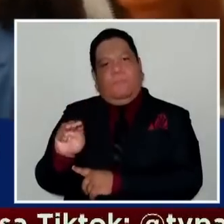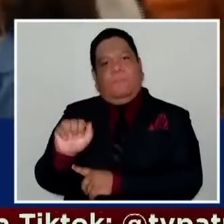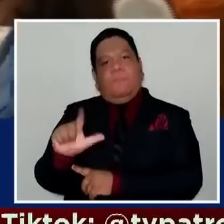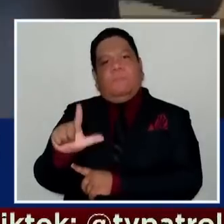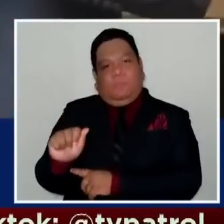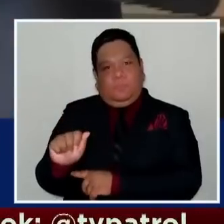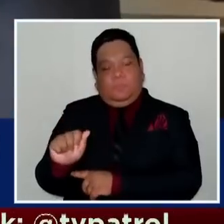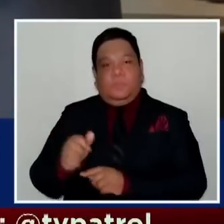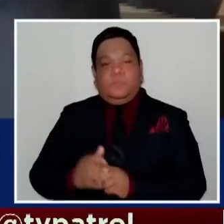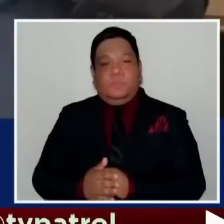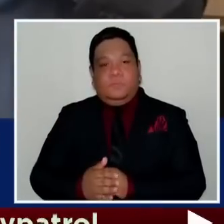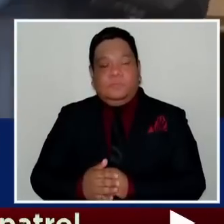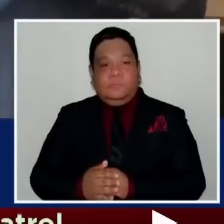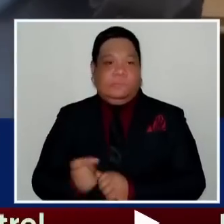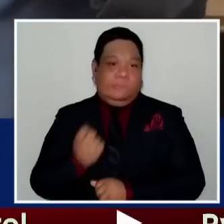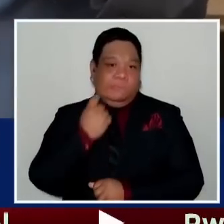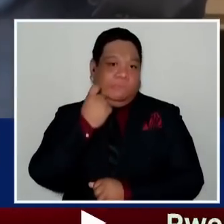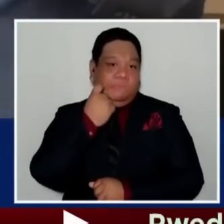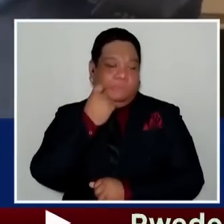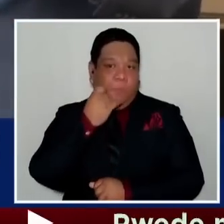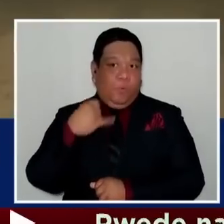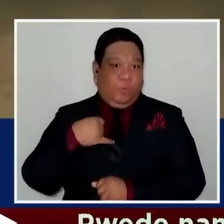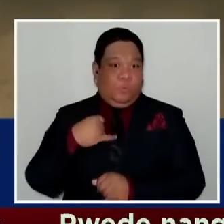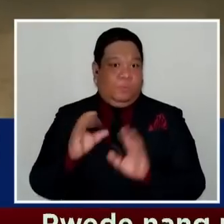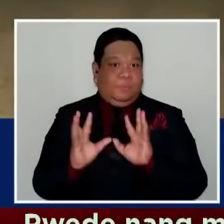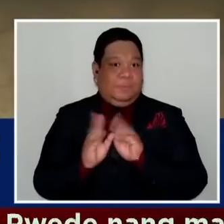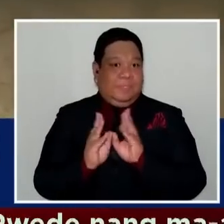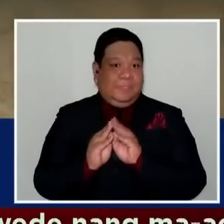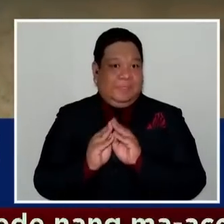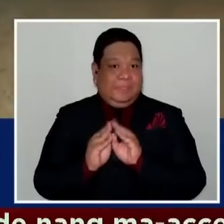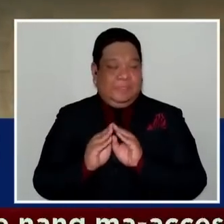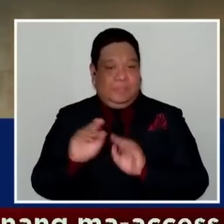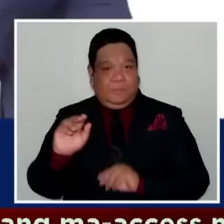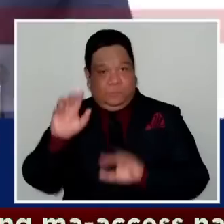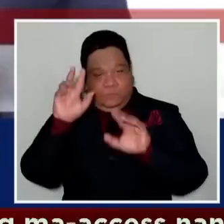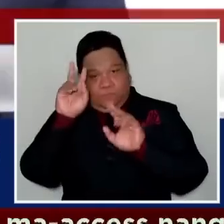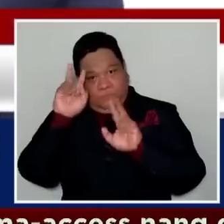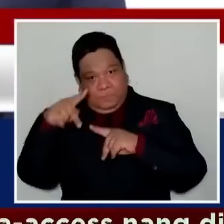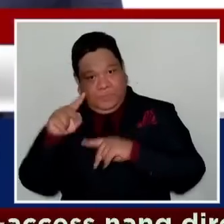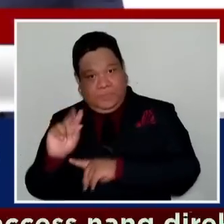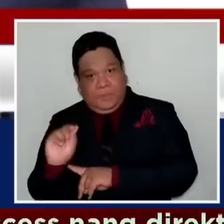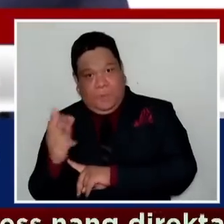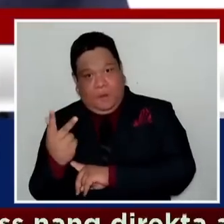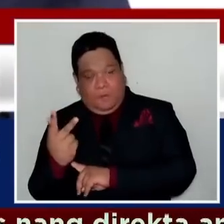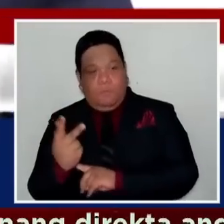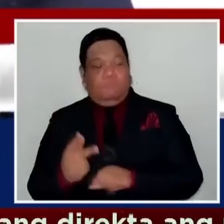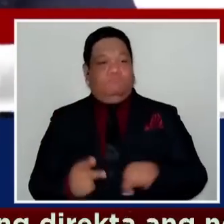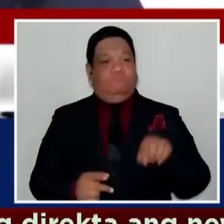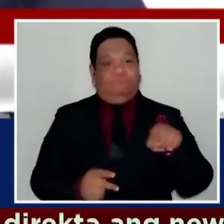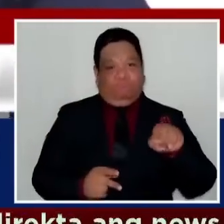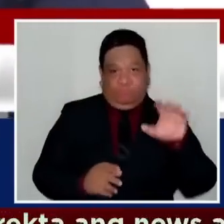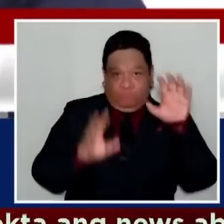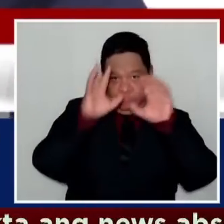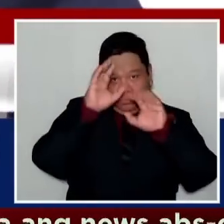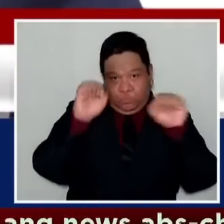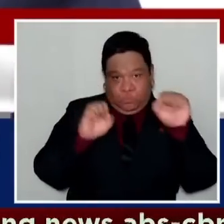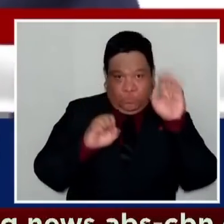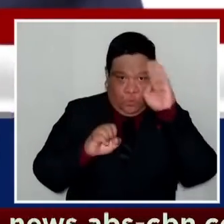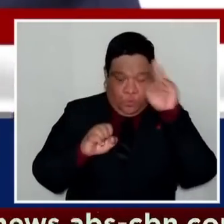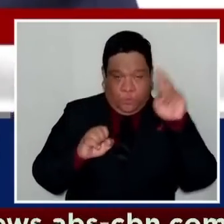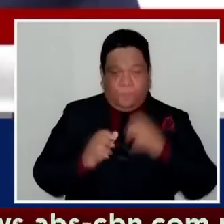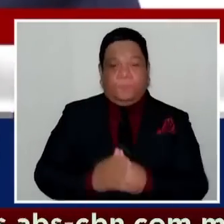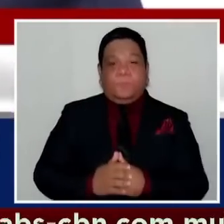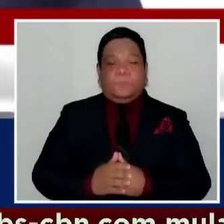Pangulong Ferdinand Marcos Jr. kahapon sa kanyang tahanan dito sa Washington, D.C. I know the president and you had a very